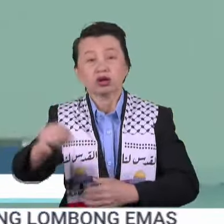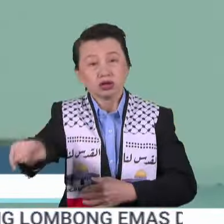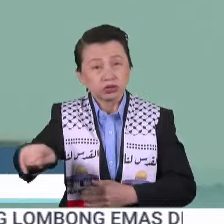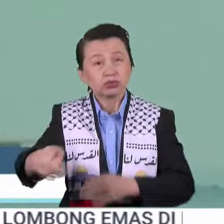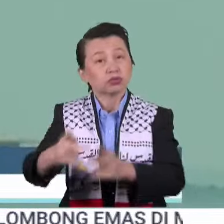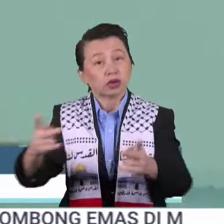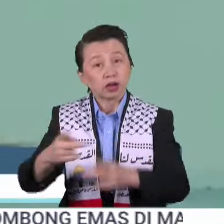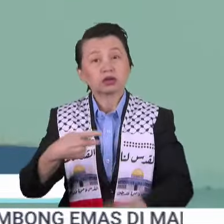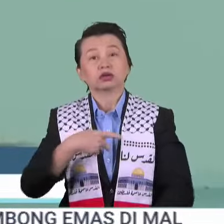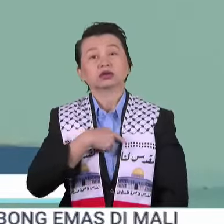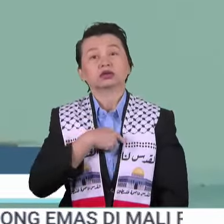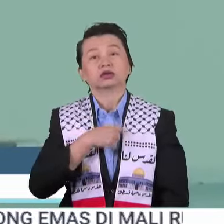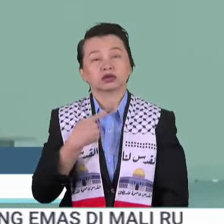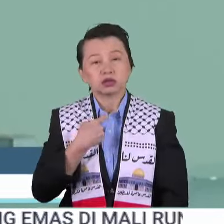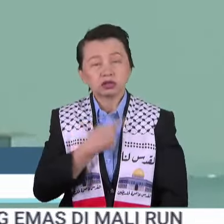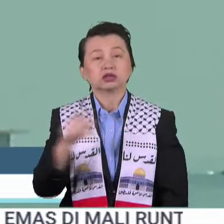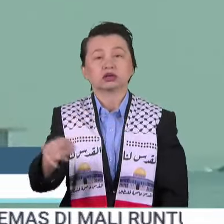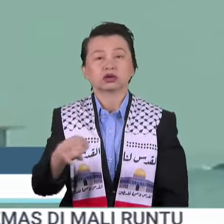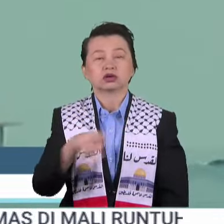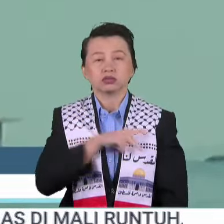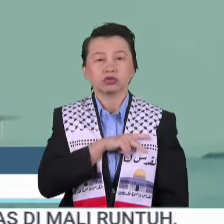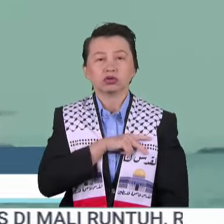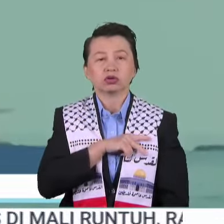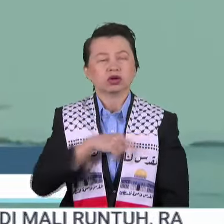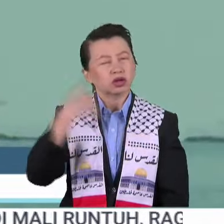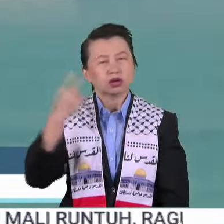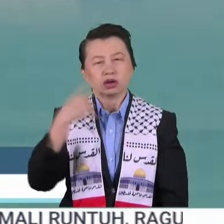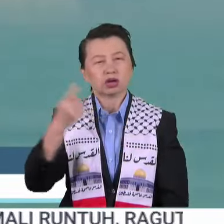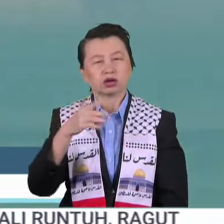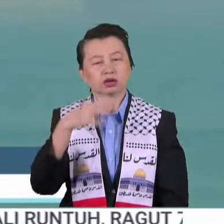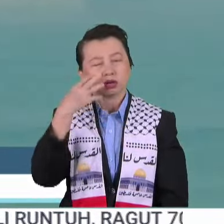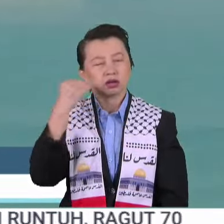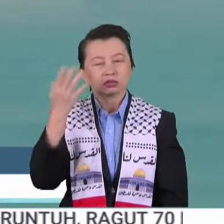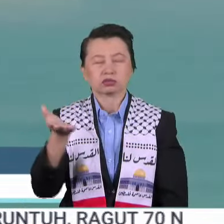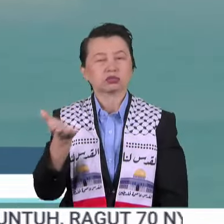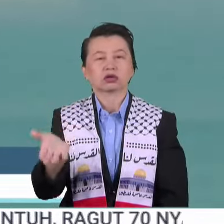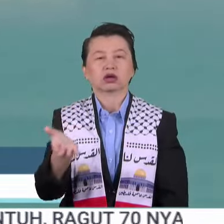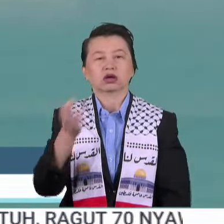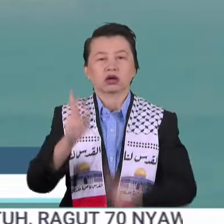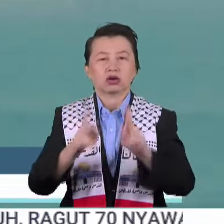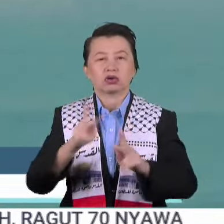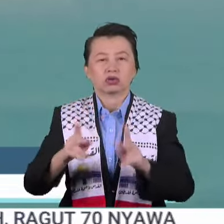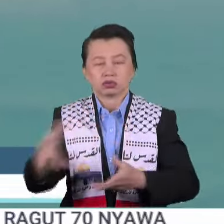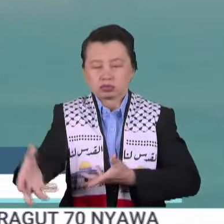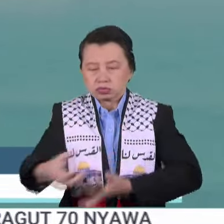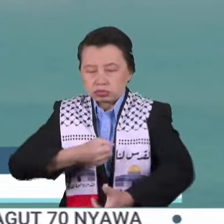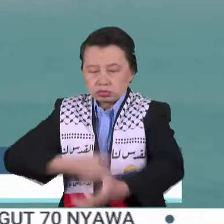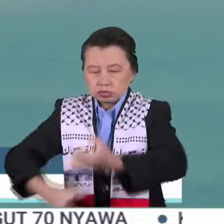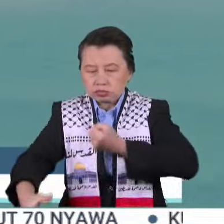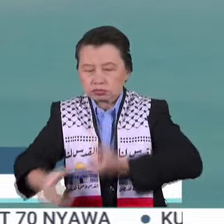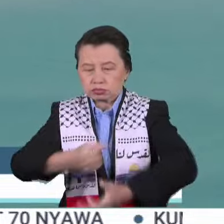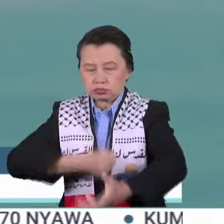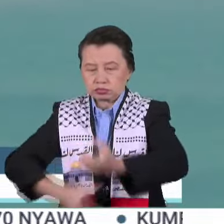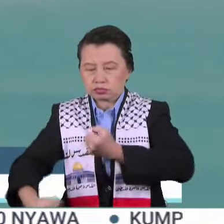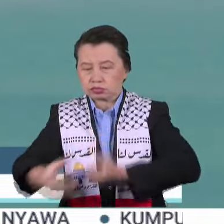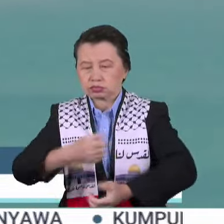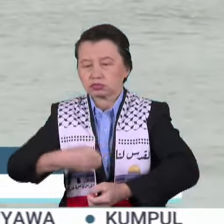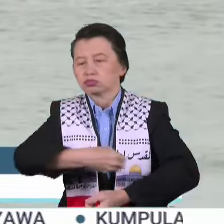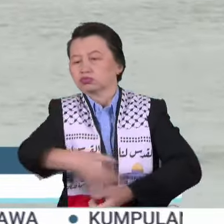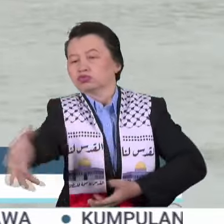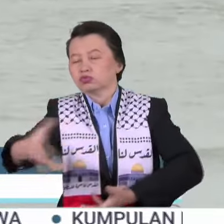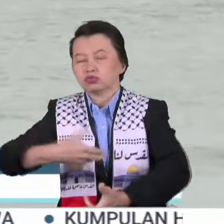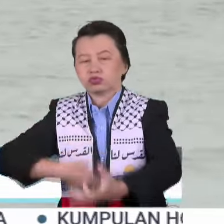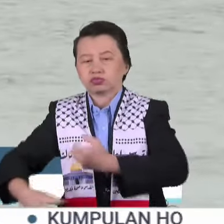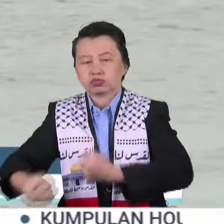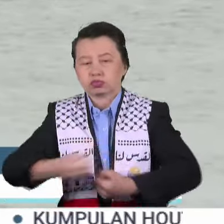tu. Dia lajak sampai sana. Dia memang selalu, dia tak kira, dia tak tahu orang tengah angkat jaring ke, orang tengah rentang jaring ataupun orang